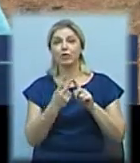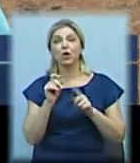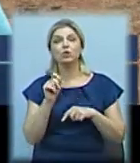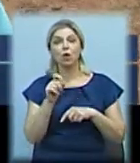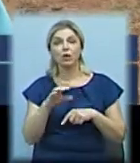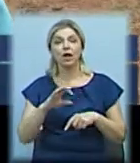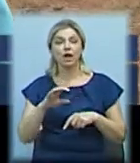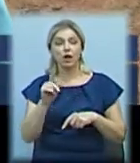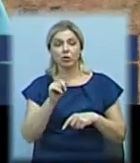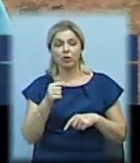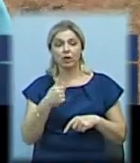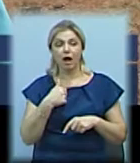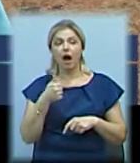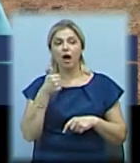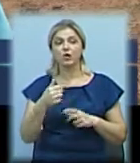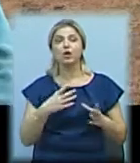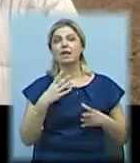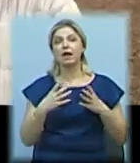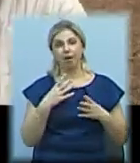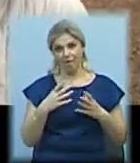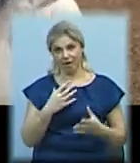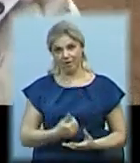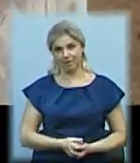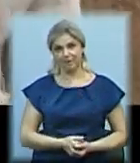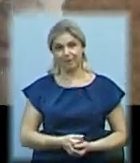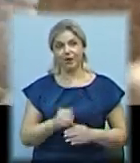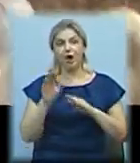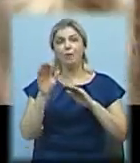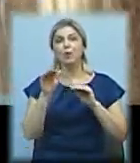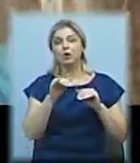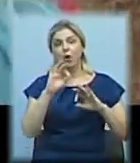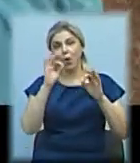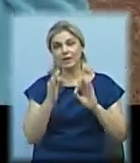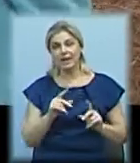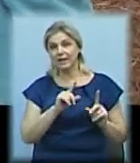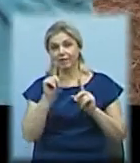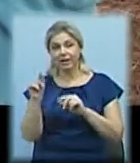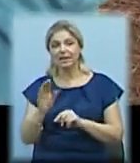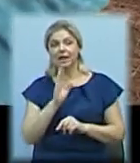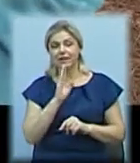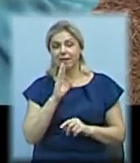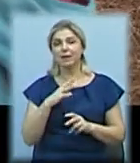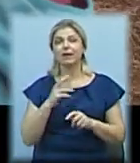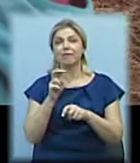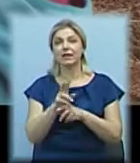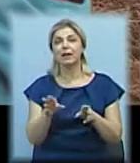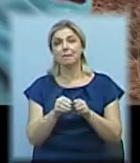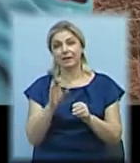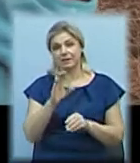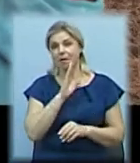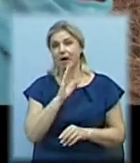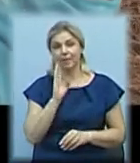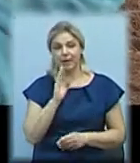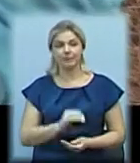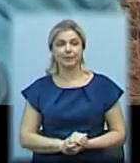що стає хорошо тренуваю. Прощальний осінній виїзд Марійка Кизима відвідала разом із мамою.